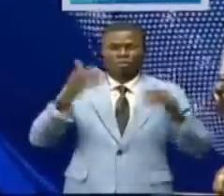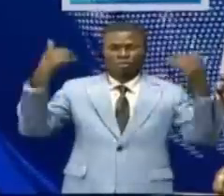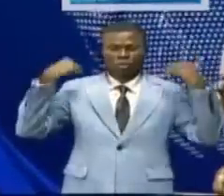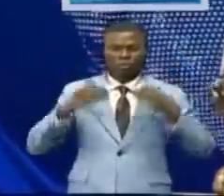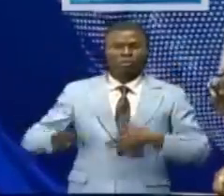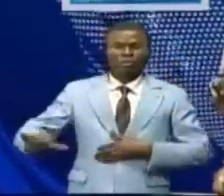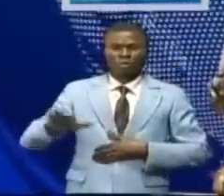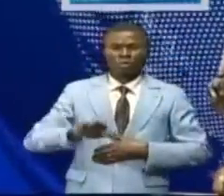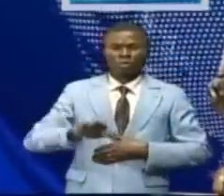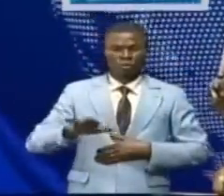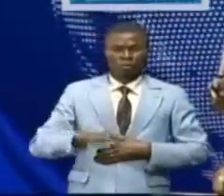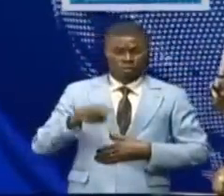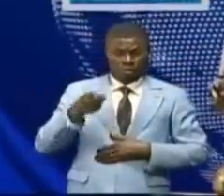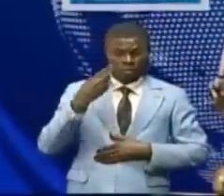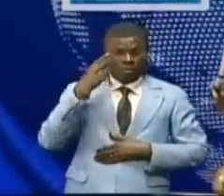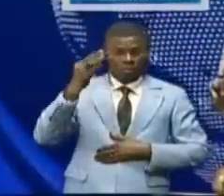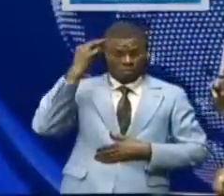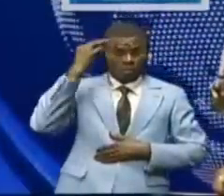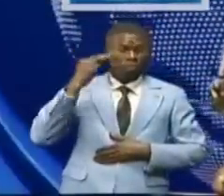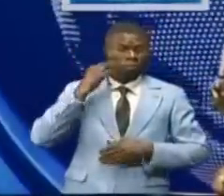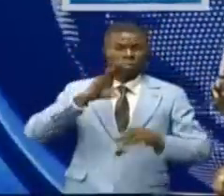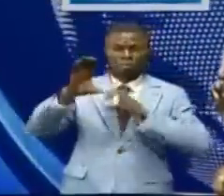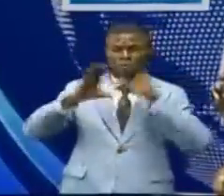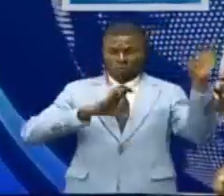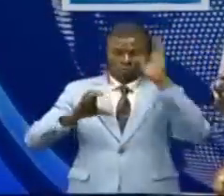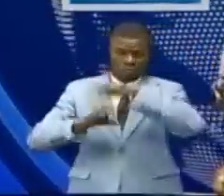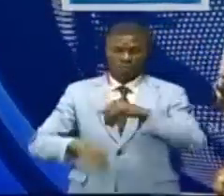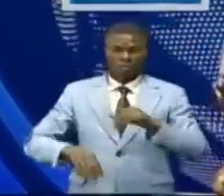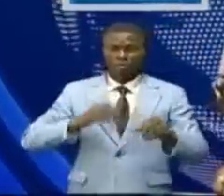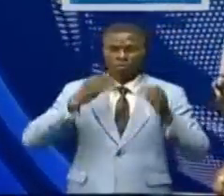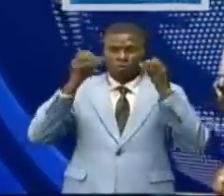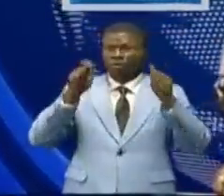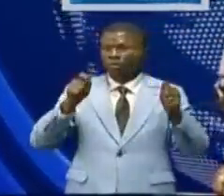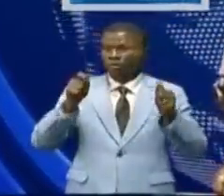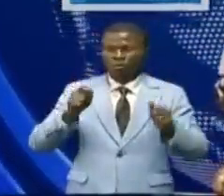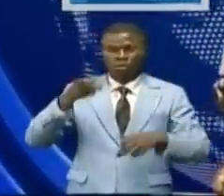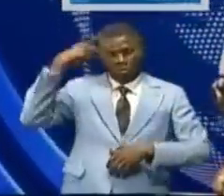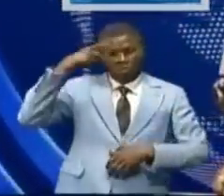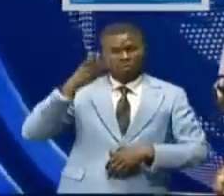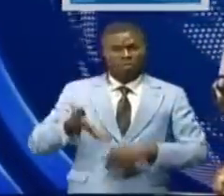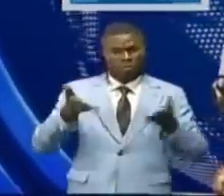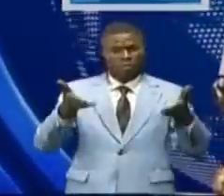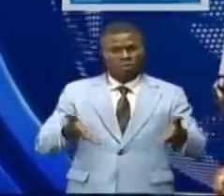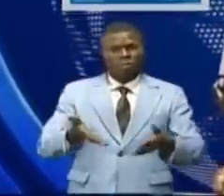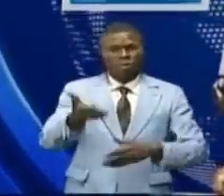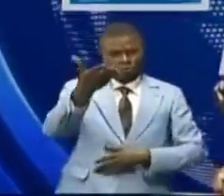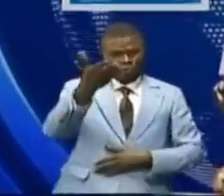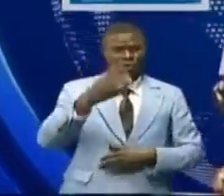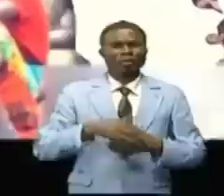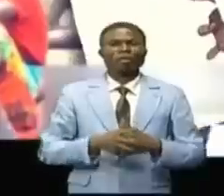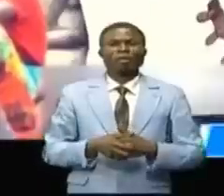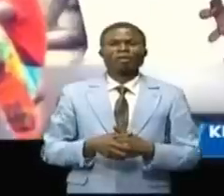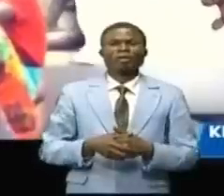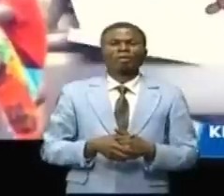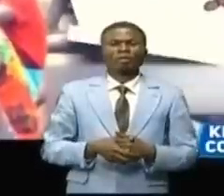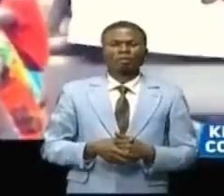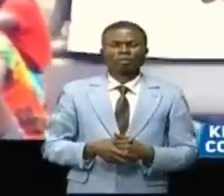du pays, parmi lesquelles le ministre de la Communication et des Médias, Patrick Muyaya Pierombo Isaïti.